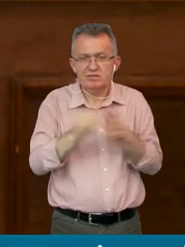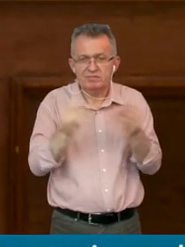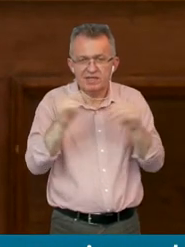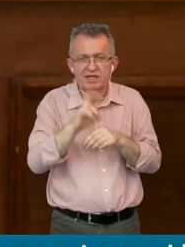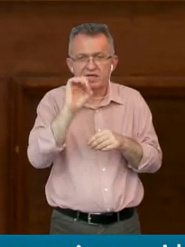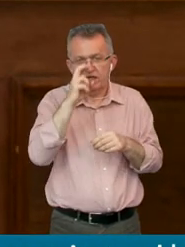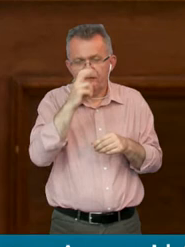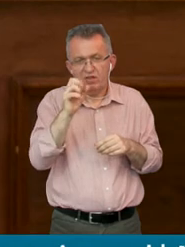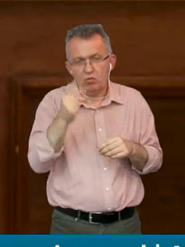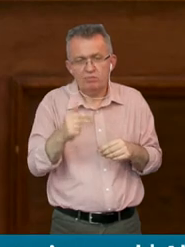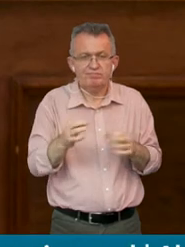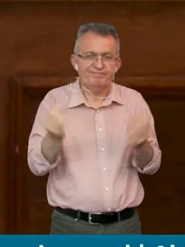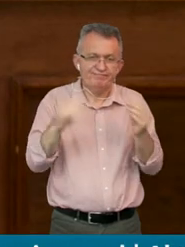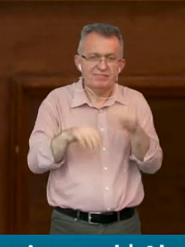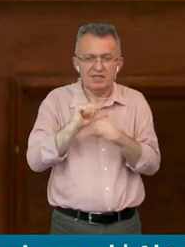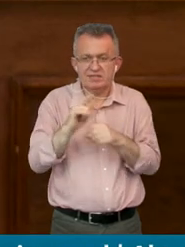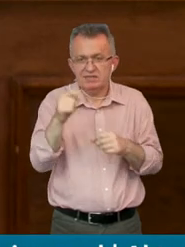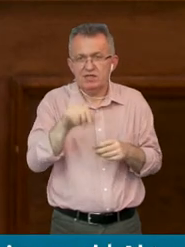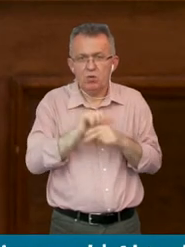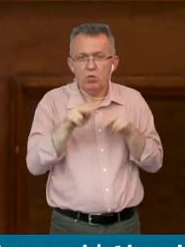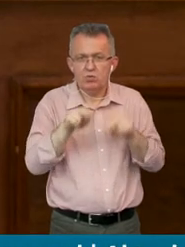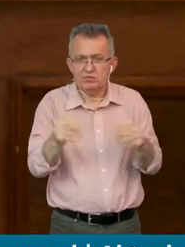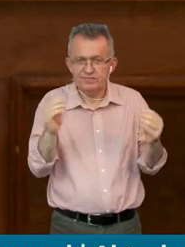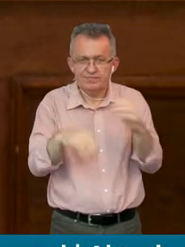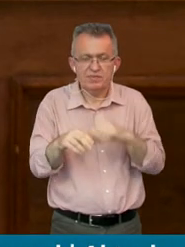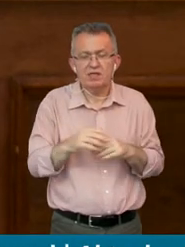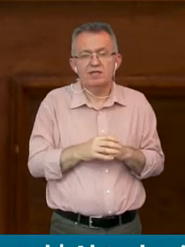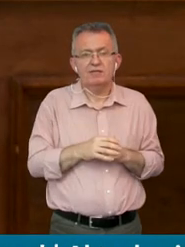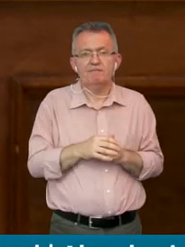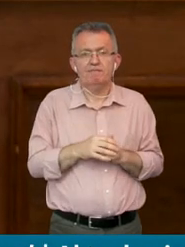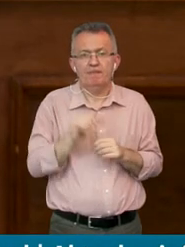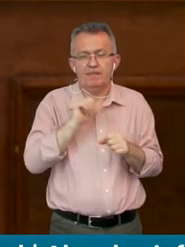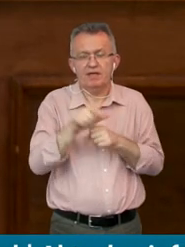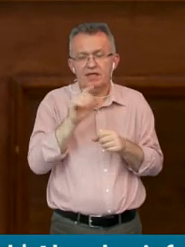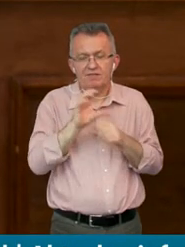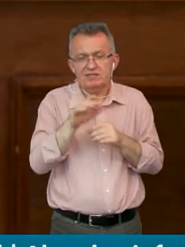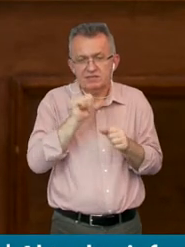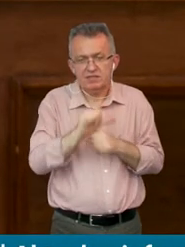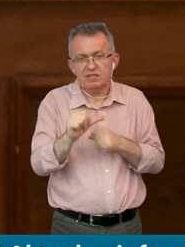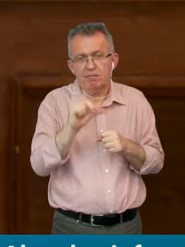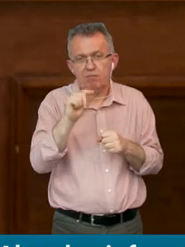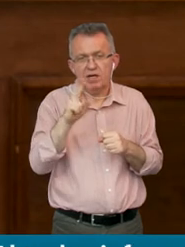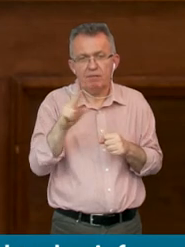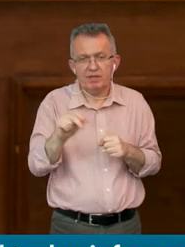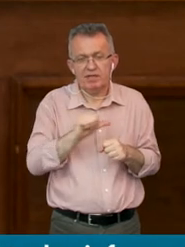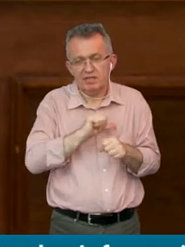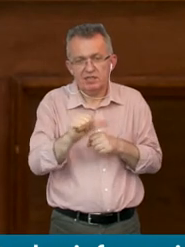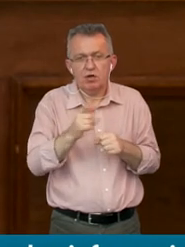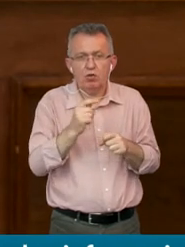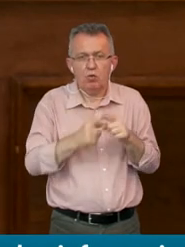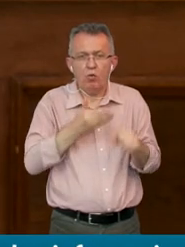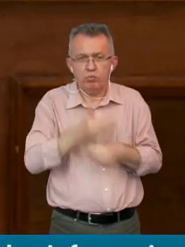Gryfino, więc każdy ma tutaj swoje lekcje do odrobienia. Natomiast rzeczywiście ta inwestycja PKP, ona ma spore